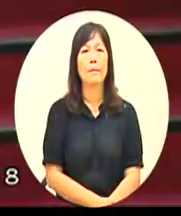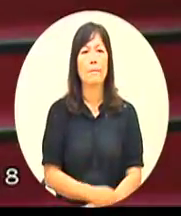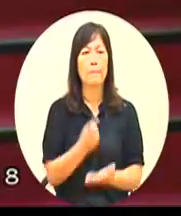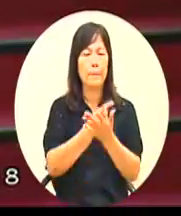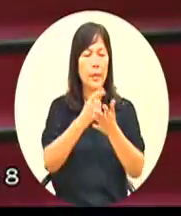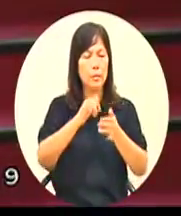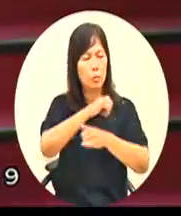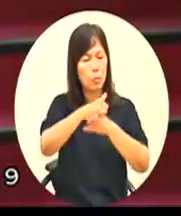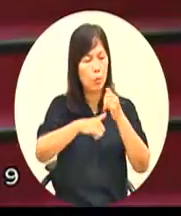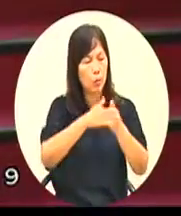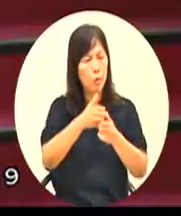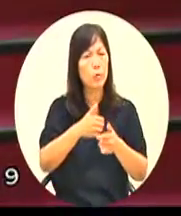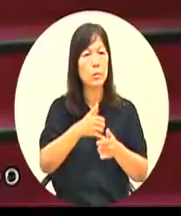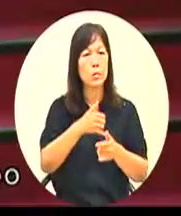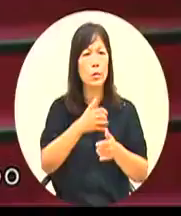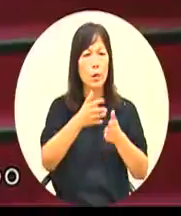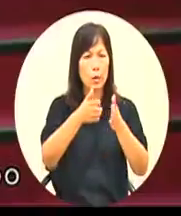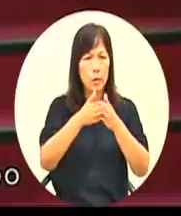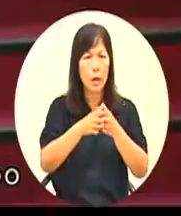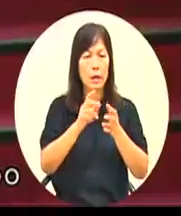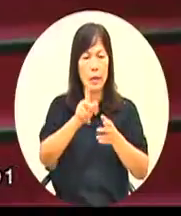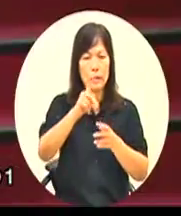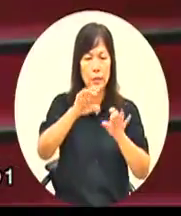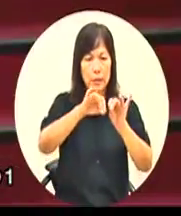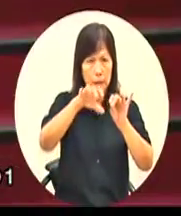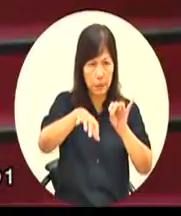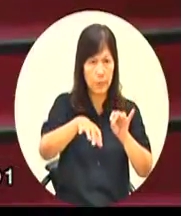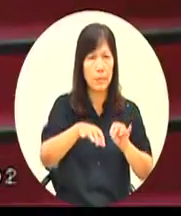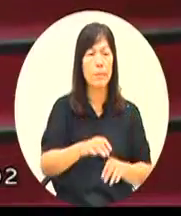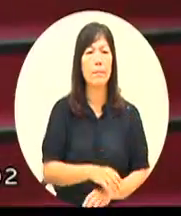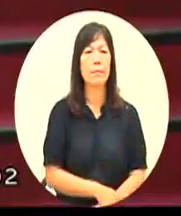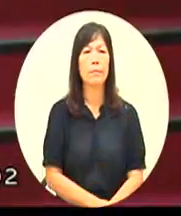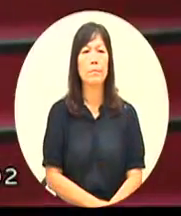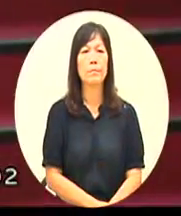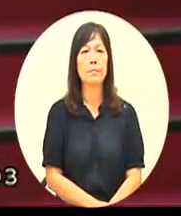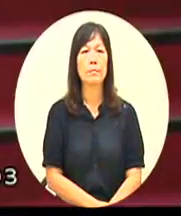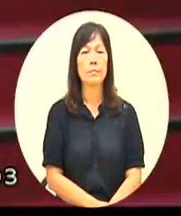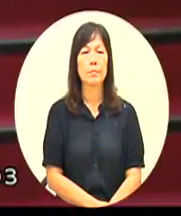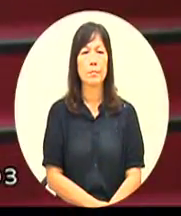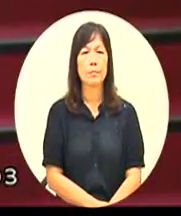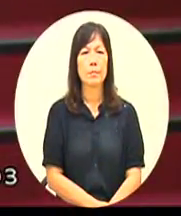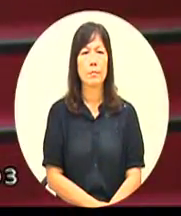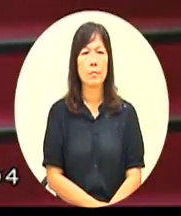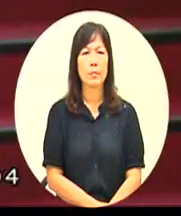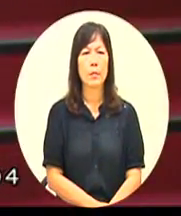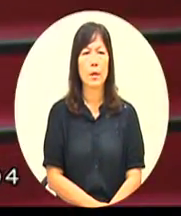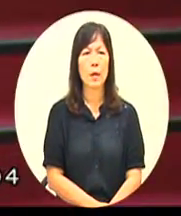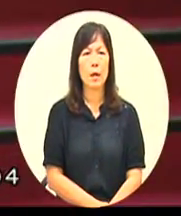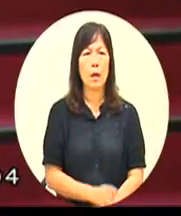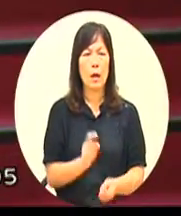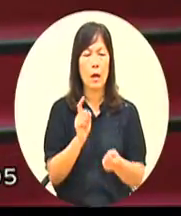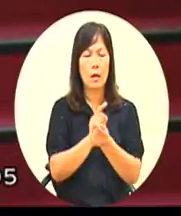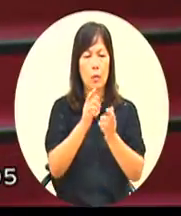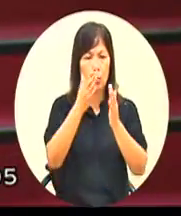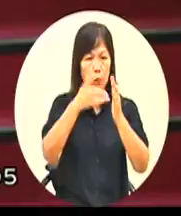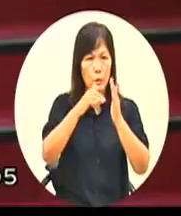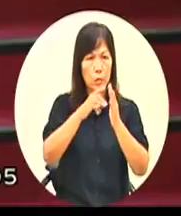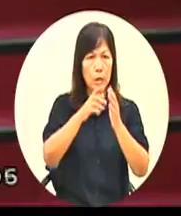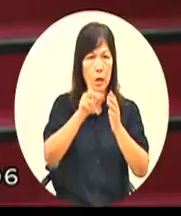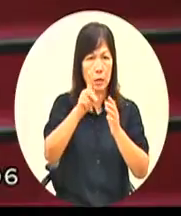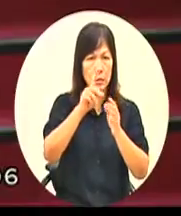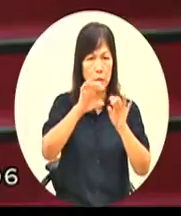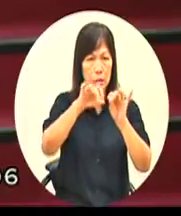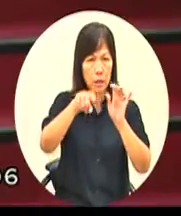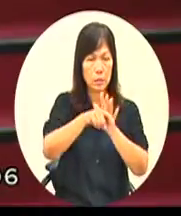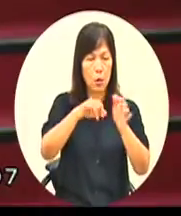活动要借场所啊，当然能够跟我们学校借